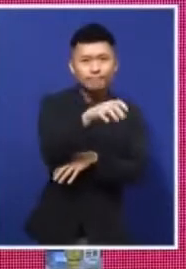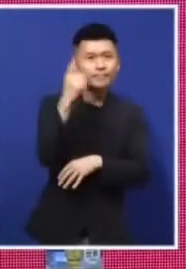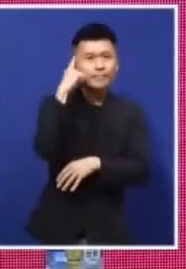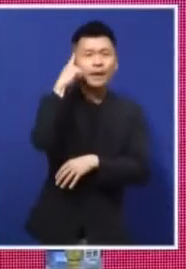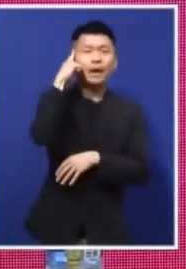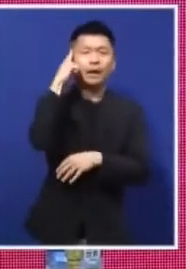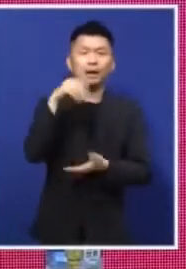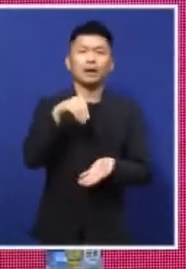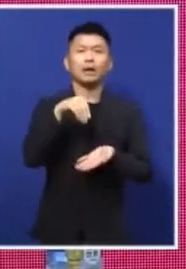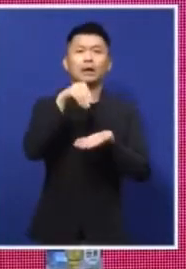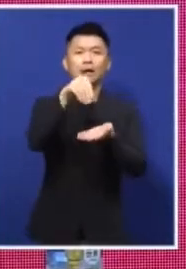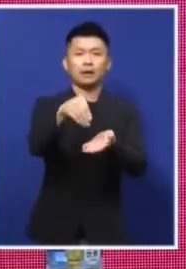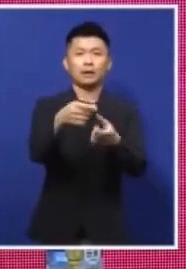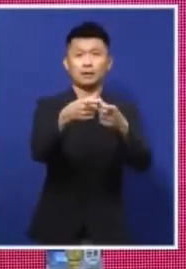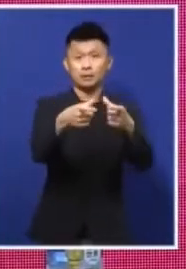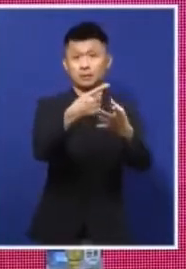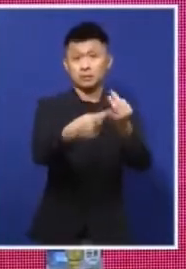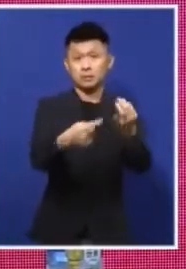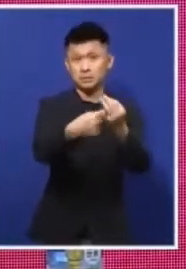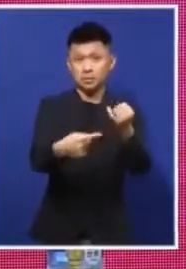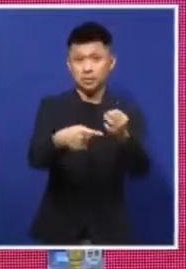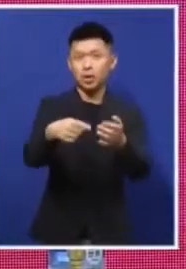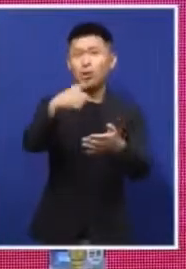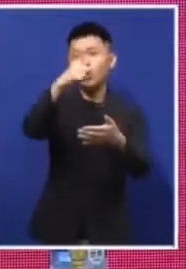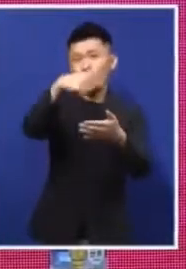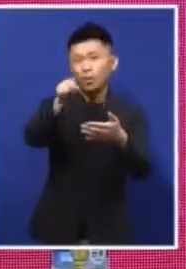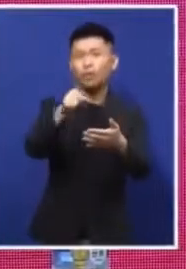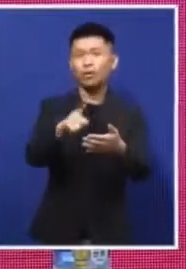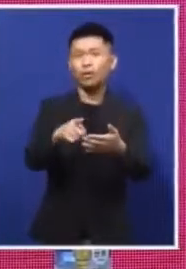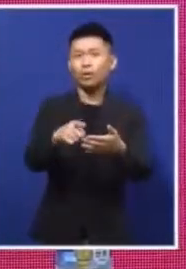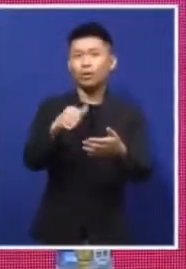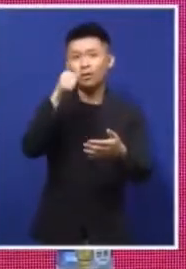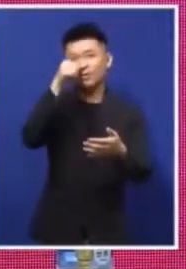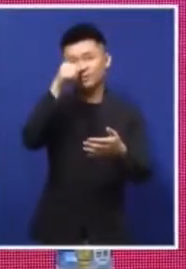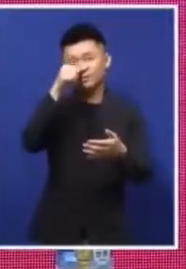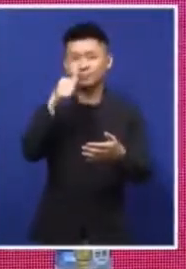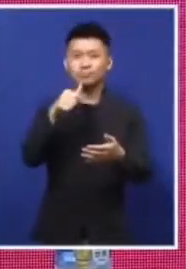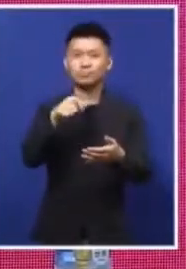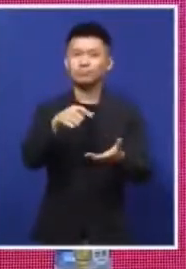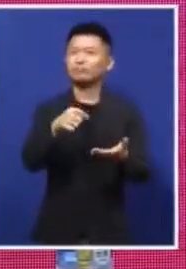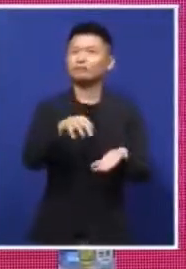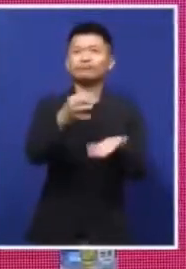出来的券的数量竟然勾的人不到那个数量，大家都还算蛮有信心的。